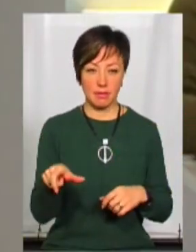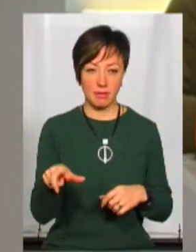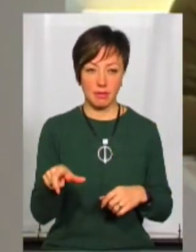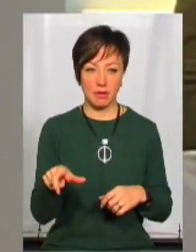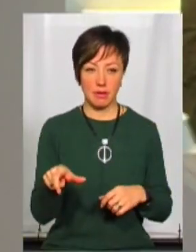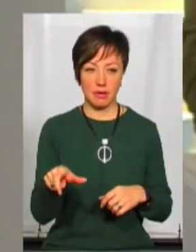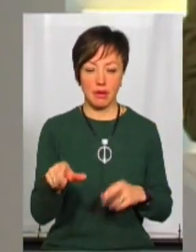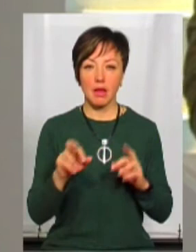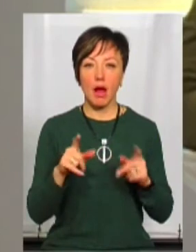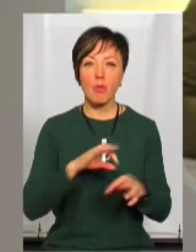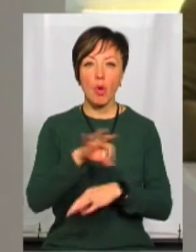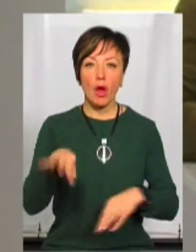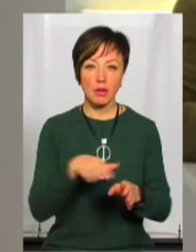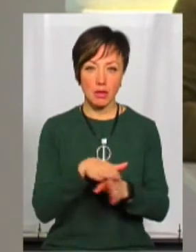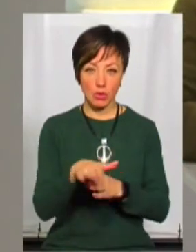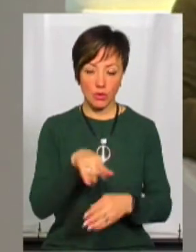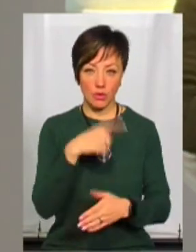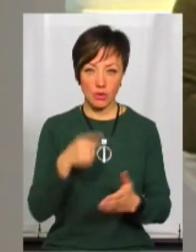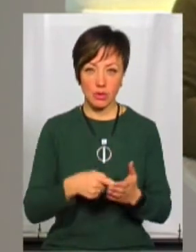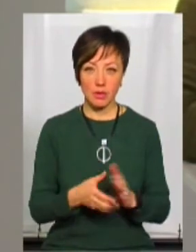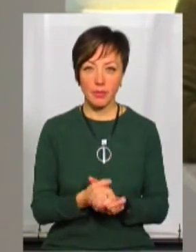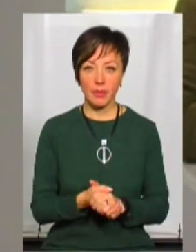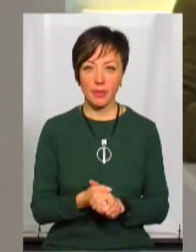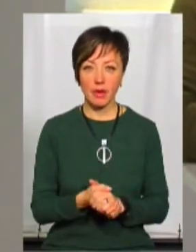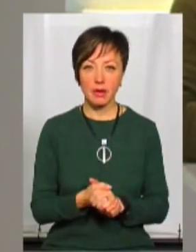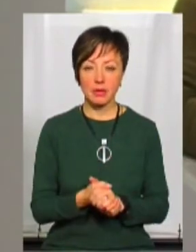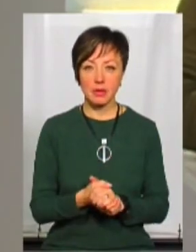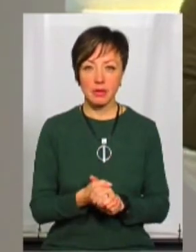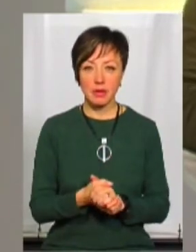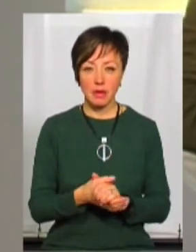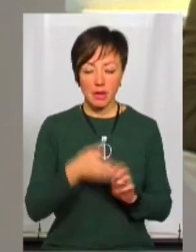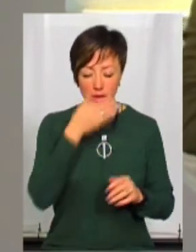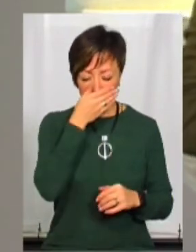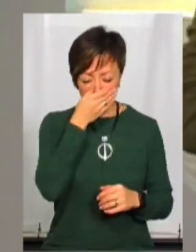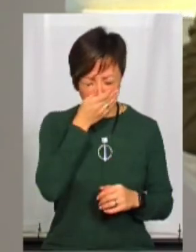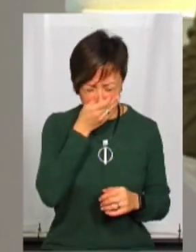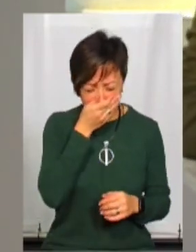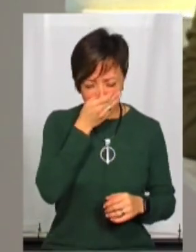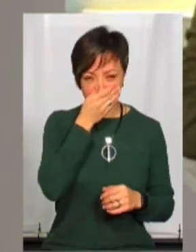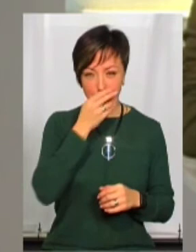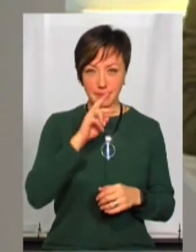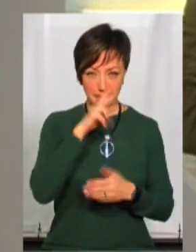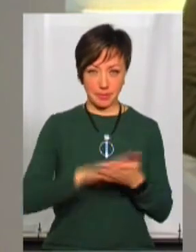офіцерів, а на про те, як проект реалізовується? Перше, що робить